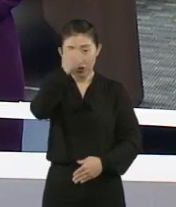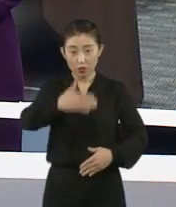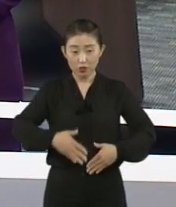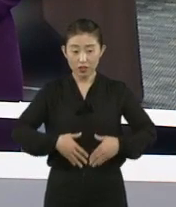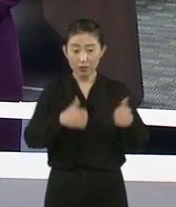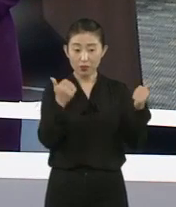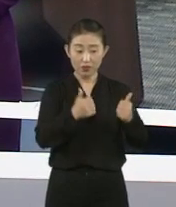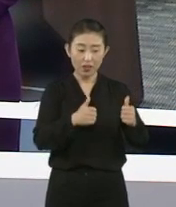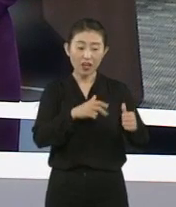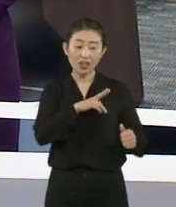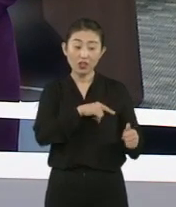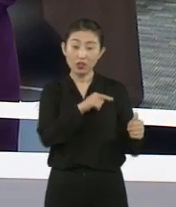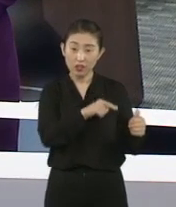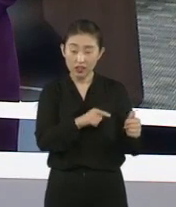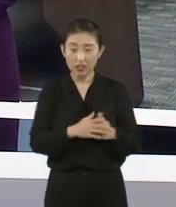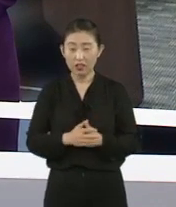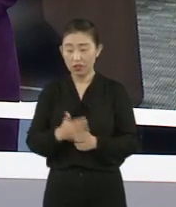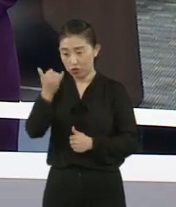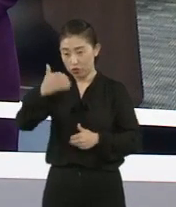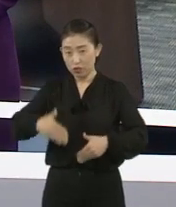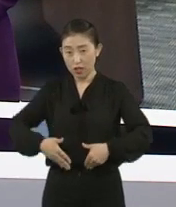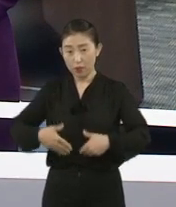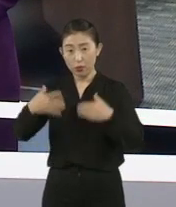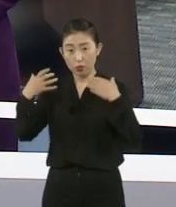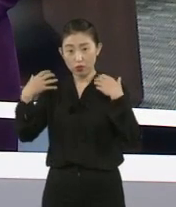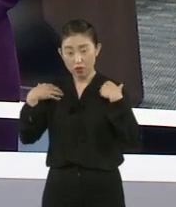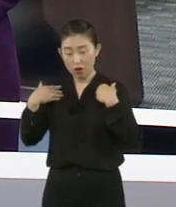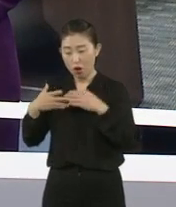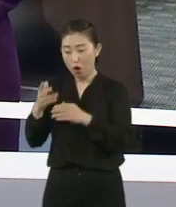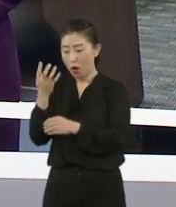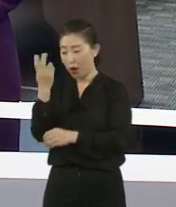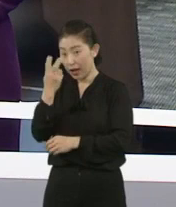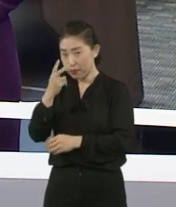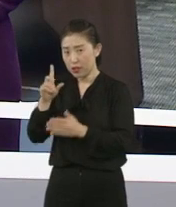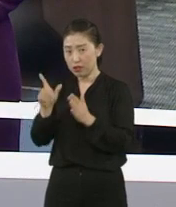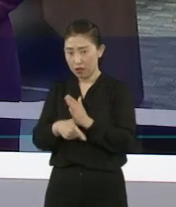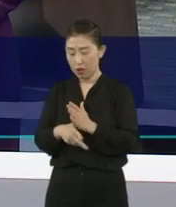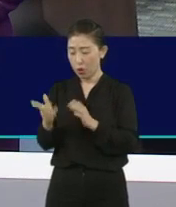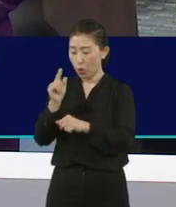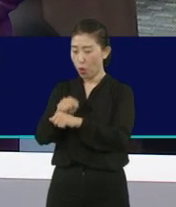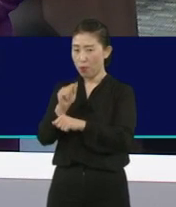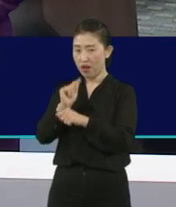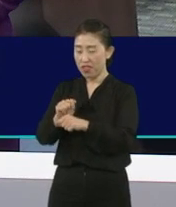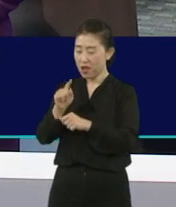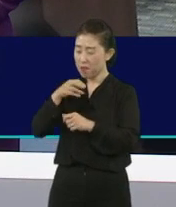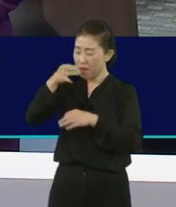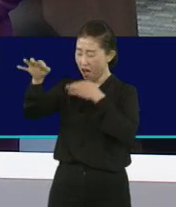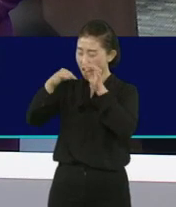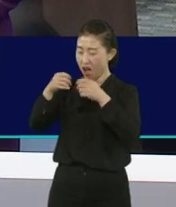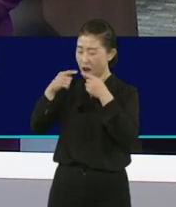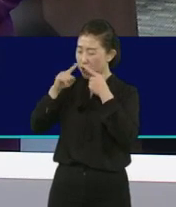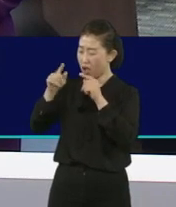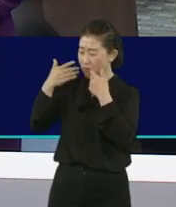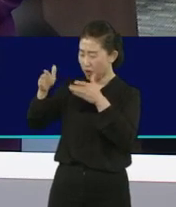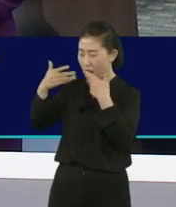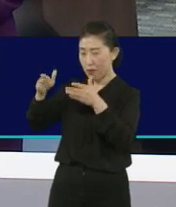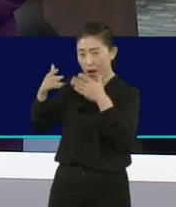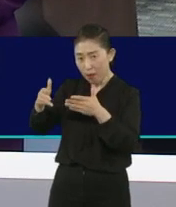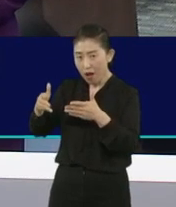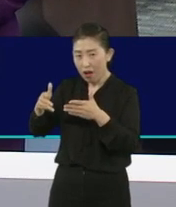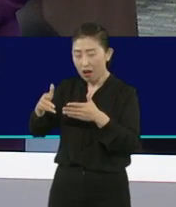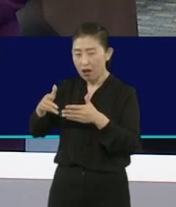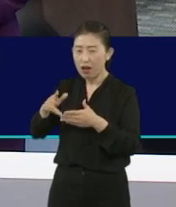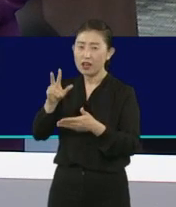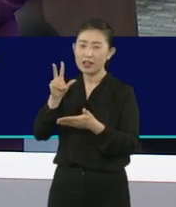충남도의회 의원이 행정사무감사에서 공무원들에게 소리를 지르고 반말과 막말을 심하게 해서 논란이